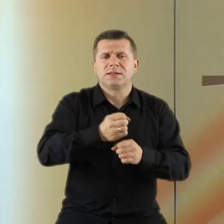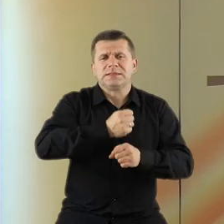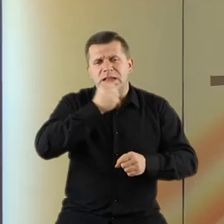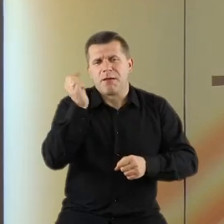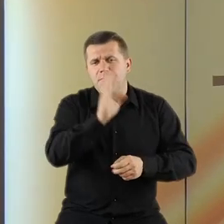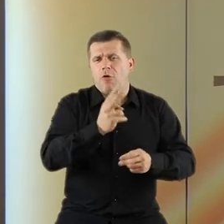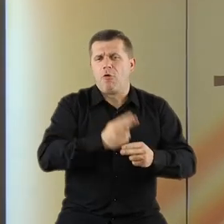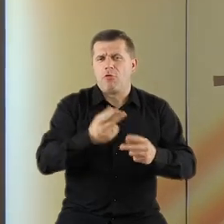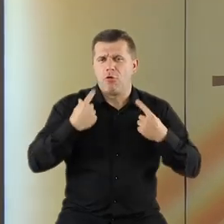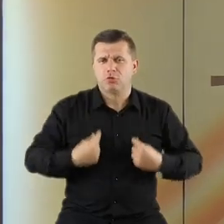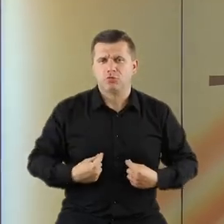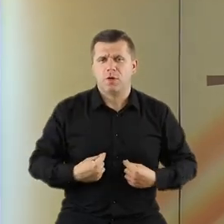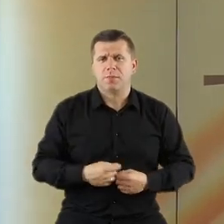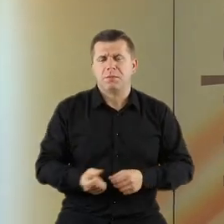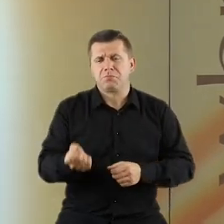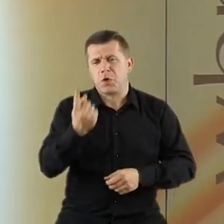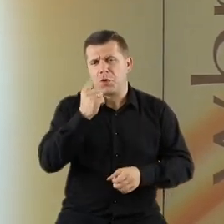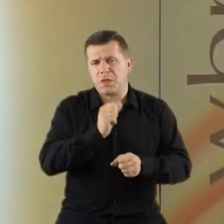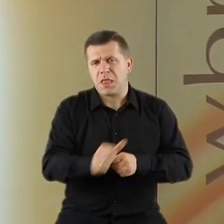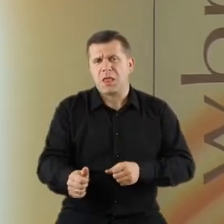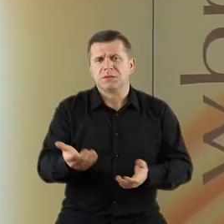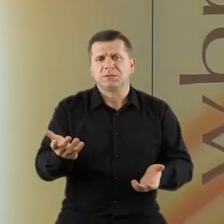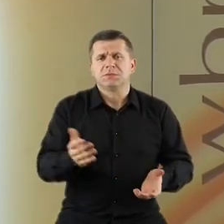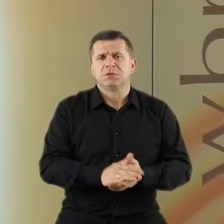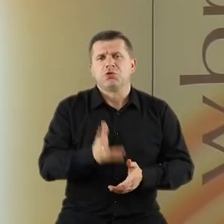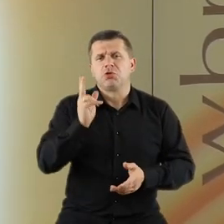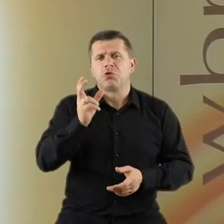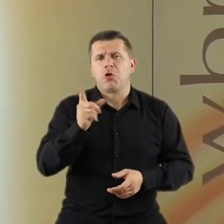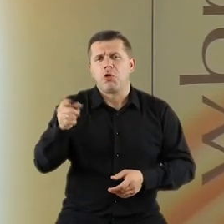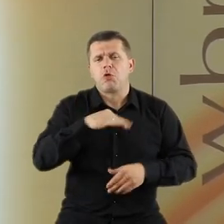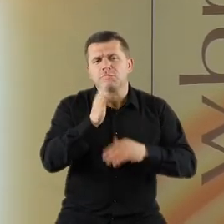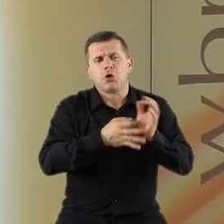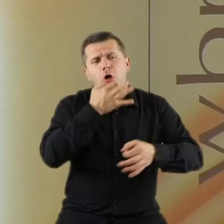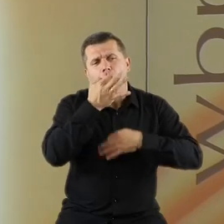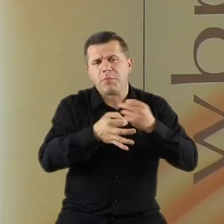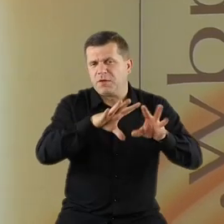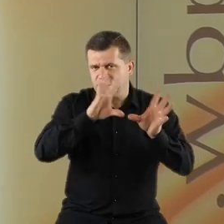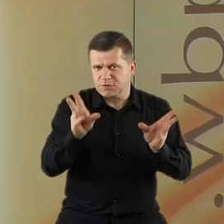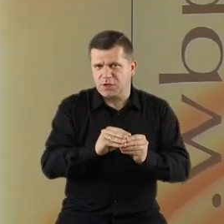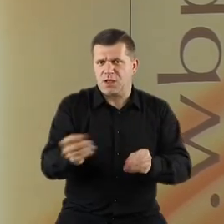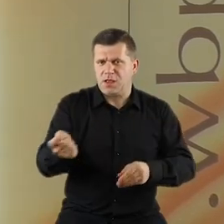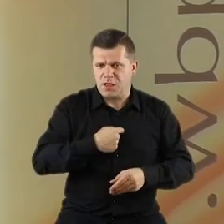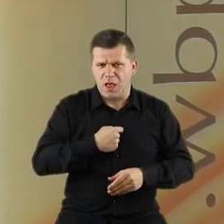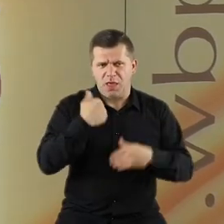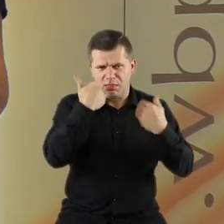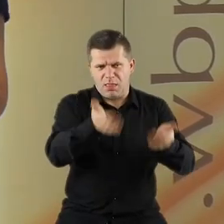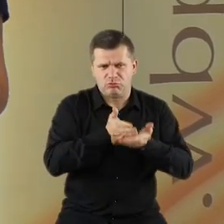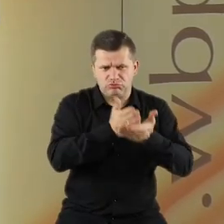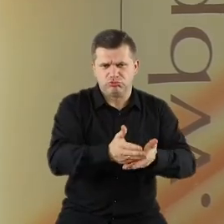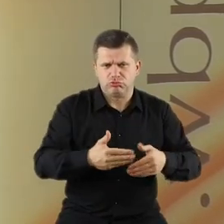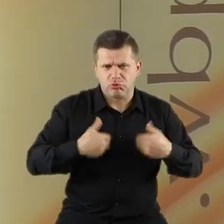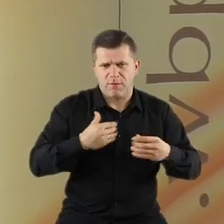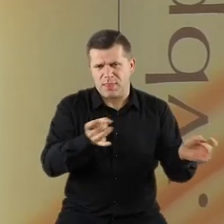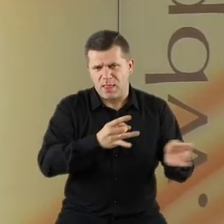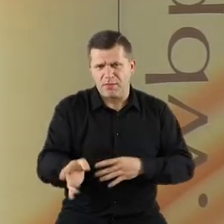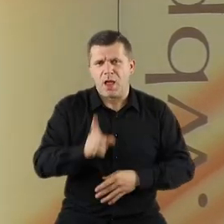prawda pojawia się No ktoś kto obiecuję wszystko ja Słuchaj ja cię uzdrowię Natychmiast ale